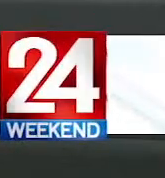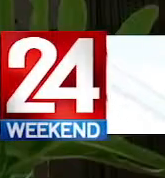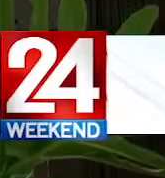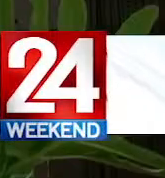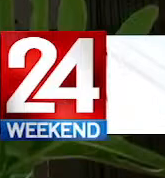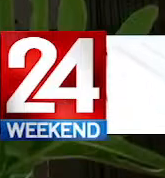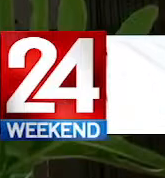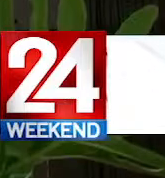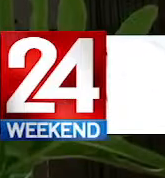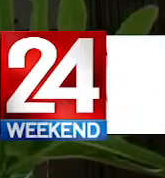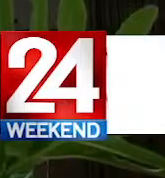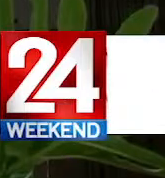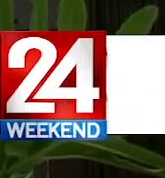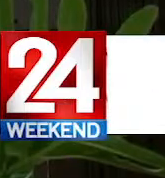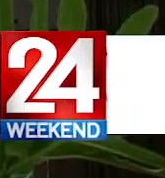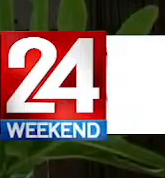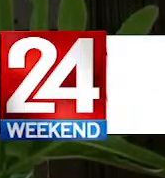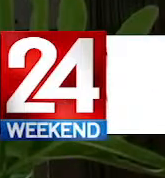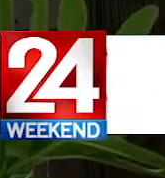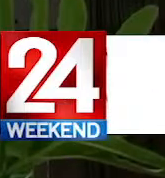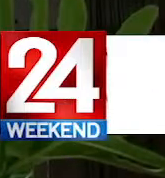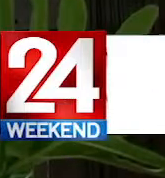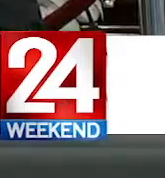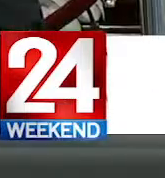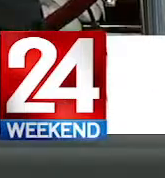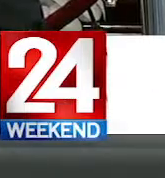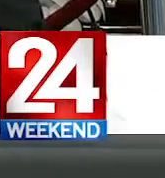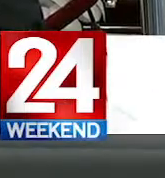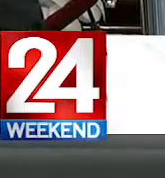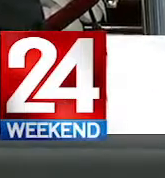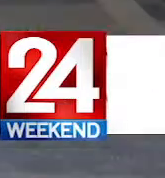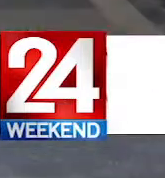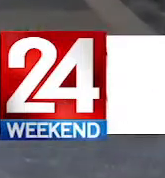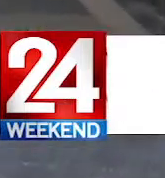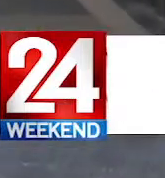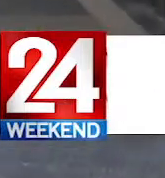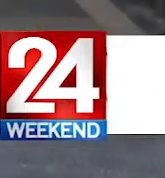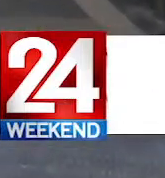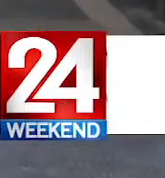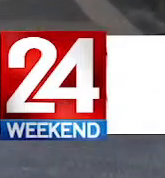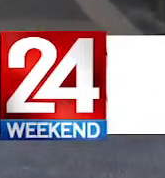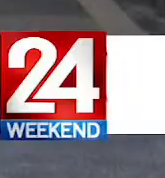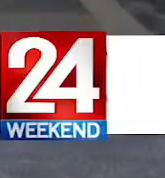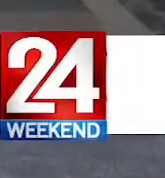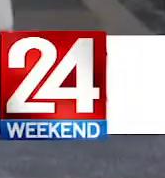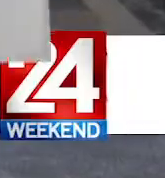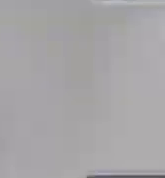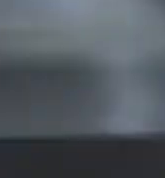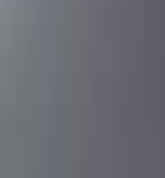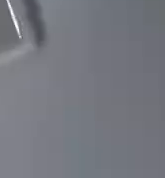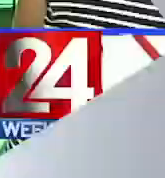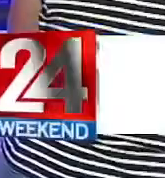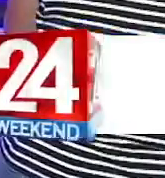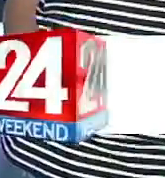Burol ng pumanaw na Queen of Philippine Movies na si Susan Roses, pwede nang bisitahin ng publiko.